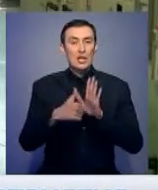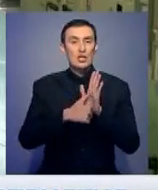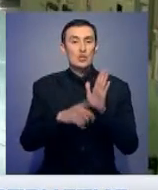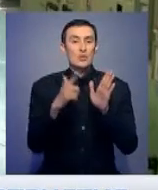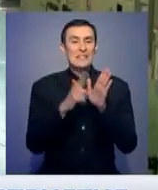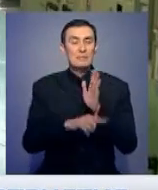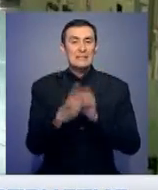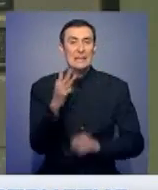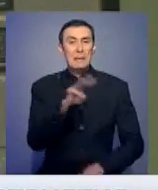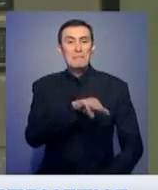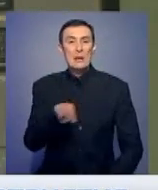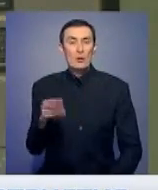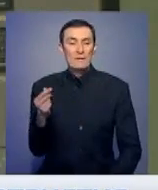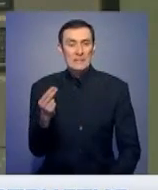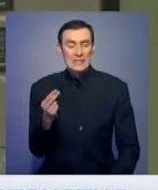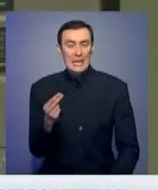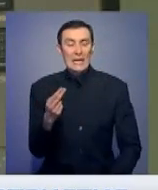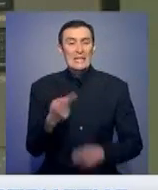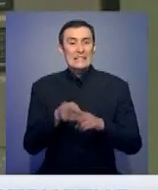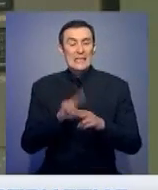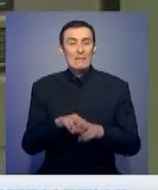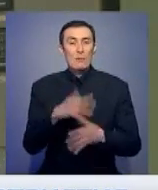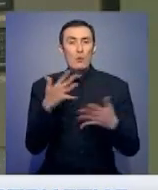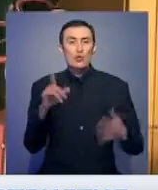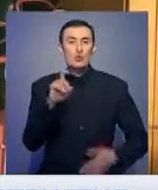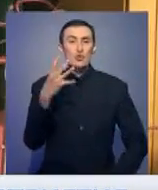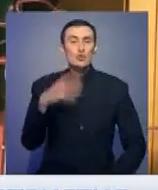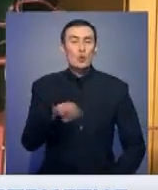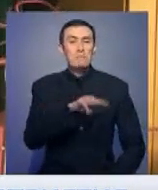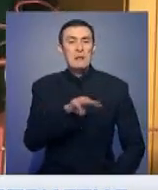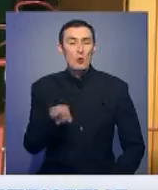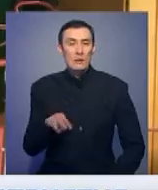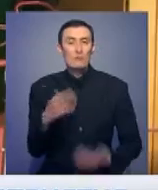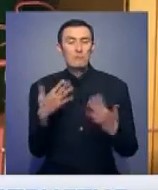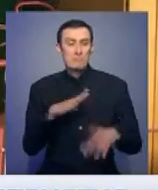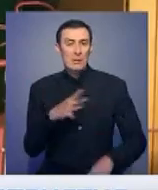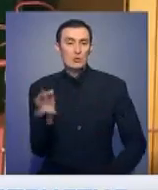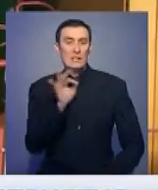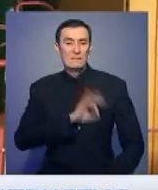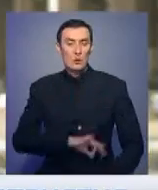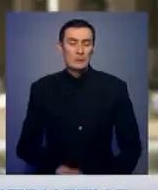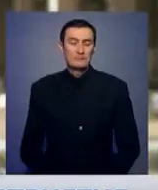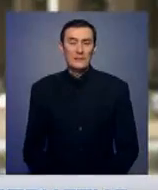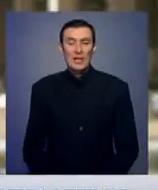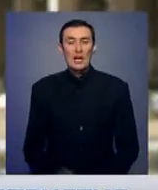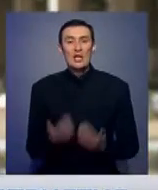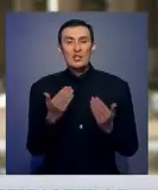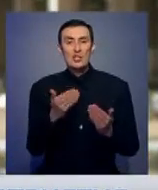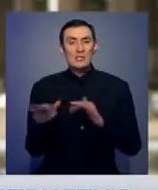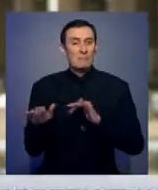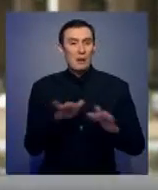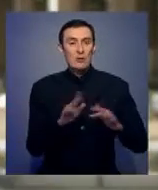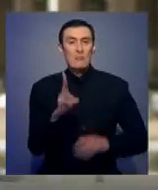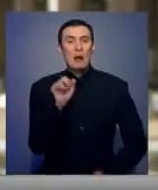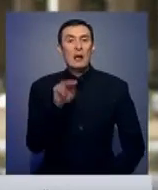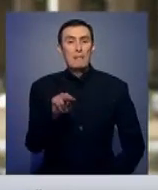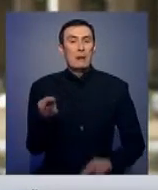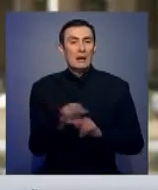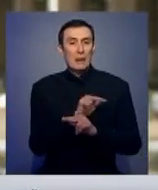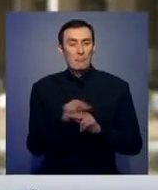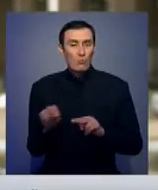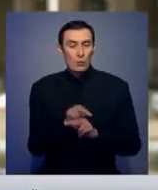673 миллиона тенге. Из них свыше 140 миллионов уже освоено. производится капитальный ремонт